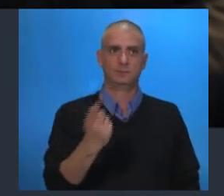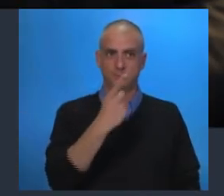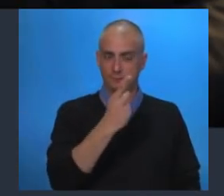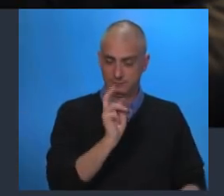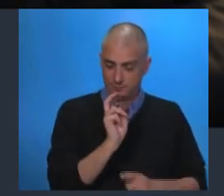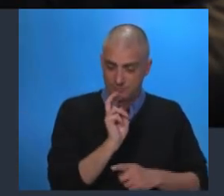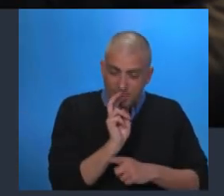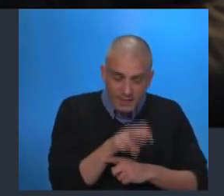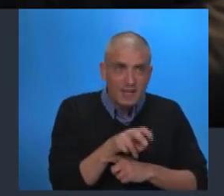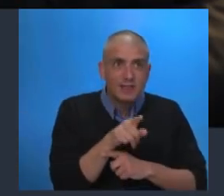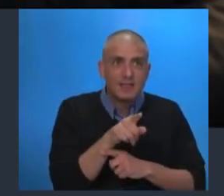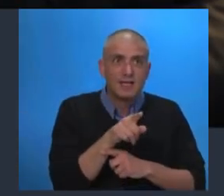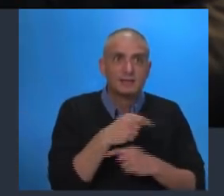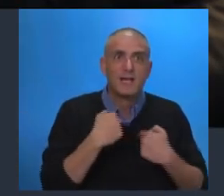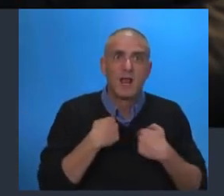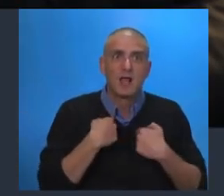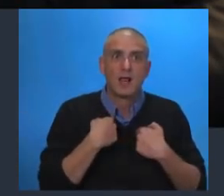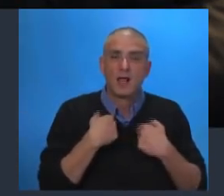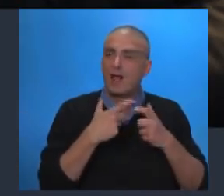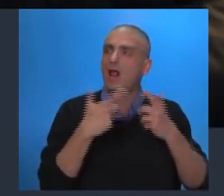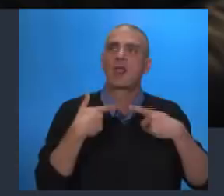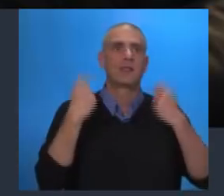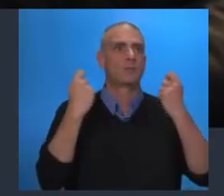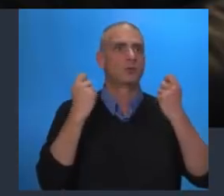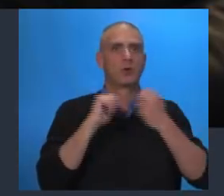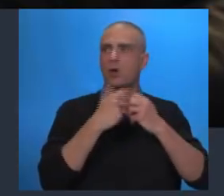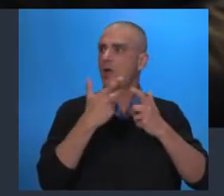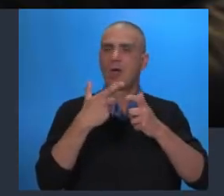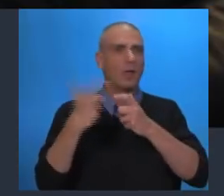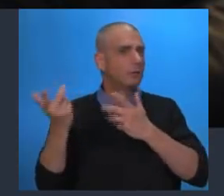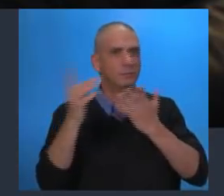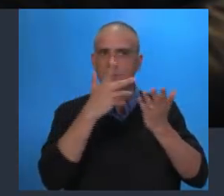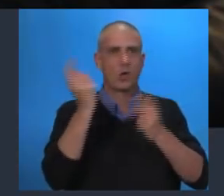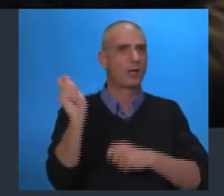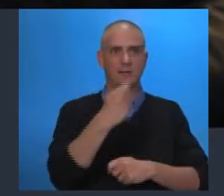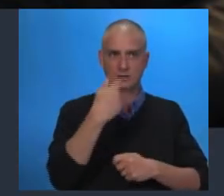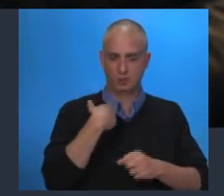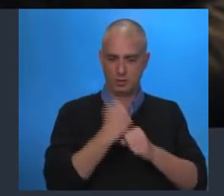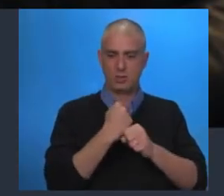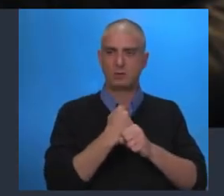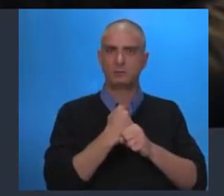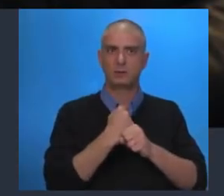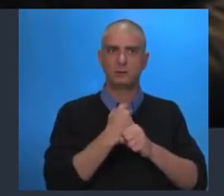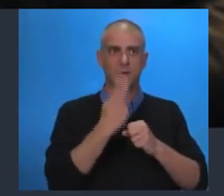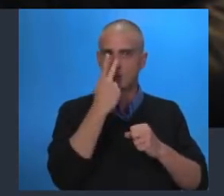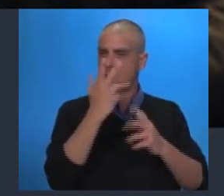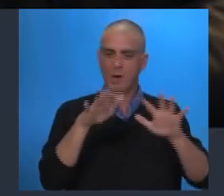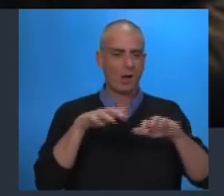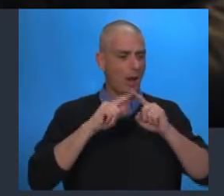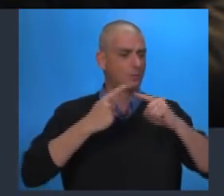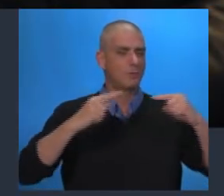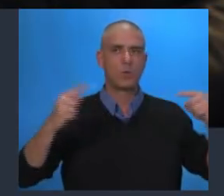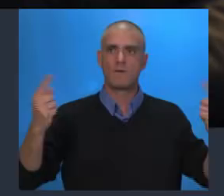וגם שאת נכנסת אליי לאכל תרבות או לאנגר, או שבעזרת השם קיסריה שאני הולכת לעשות, את רואה קהל שהוא מגוון,